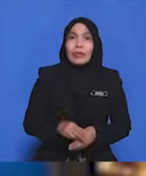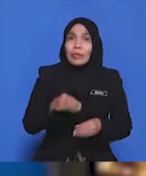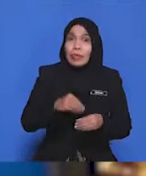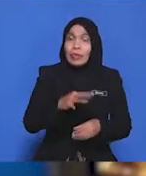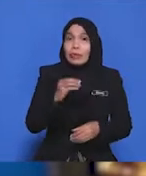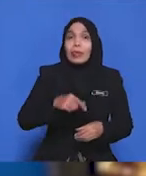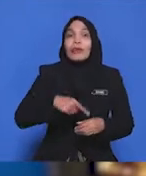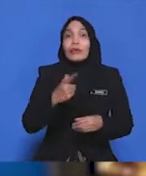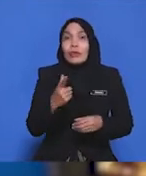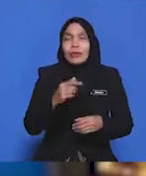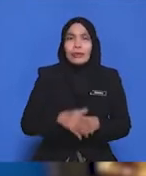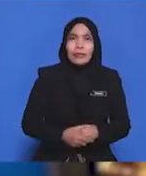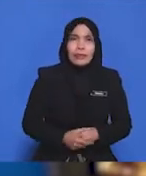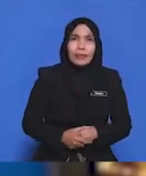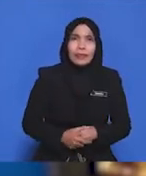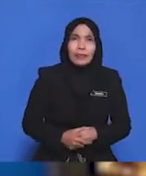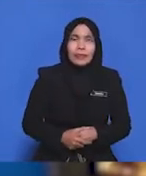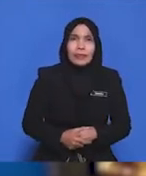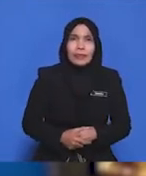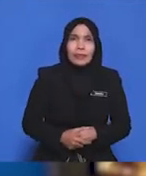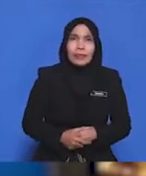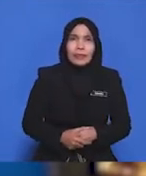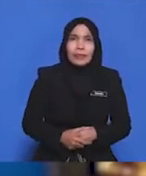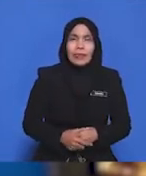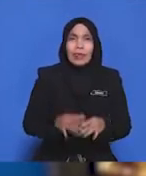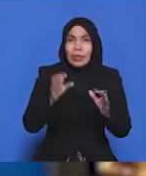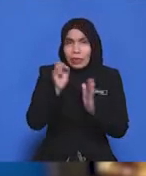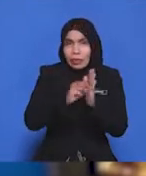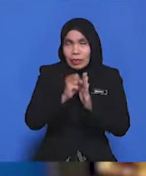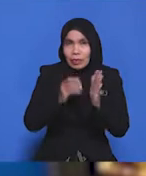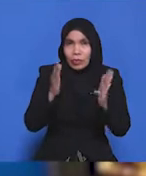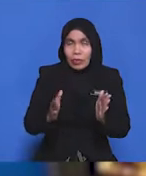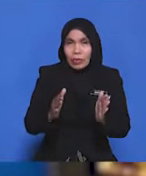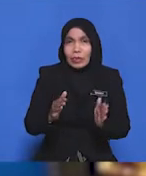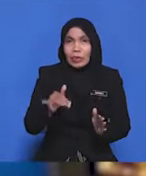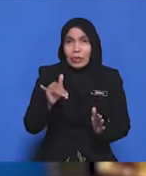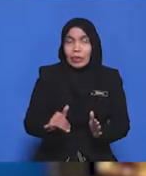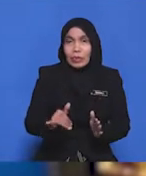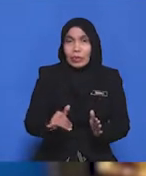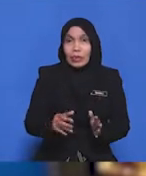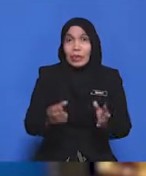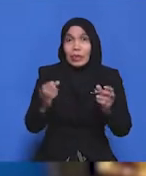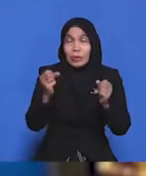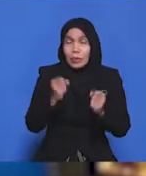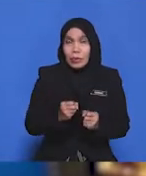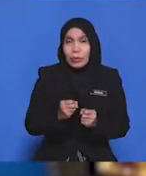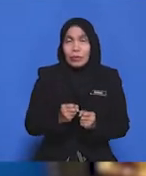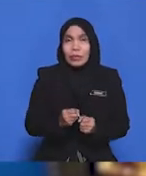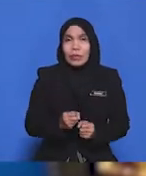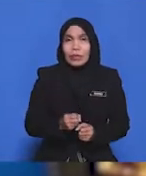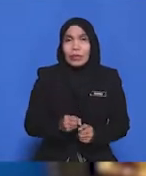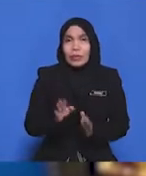Seseorang cenderung untuk memajukan diri dalam institusi sukan untuk mendapatkan ganjaran, tidak kiralah